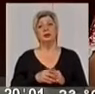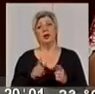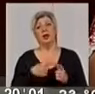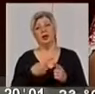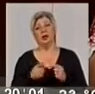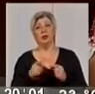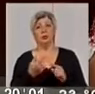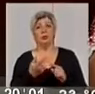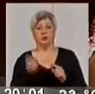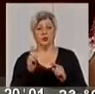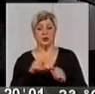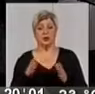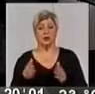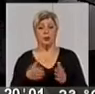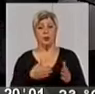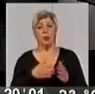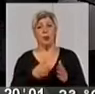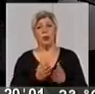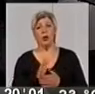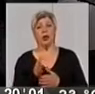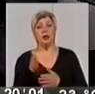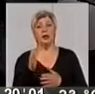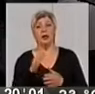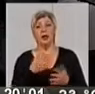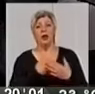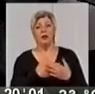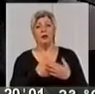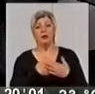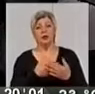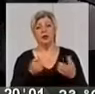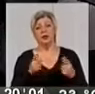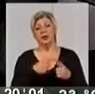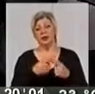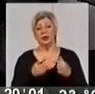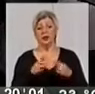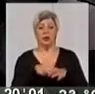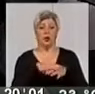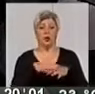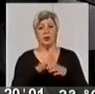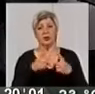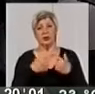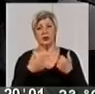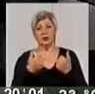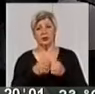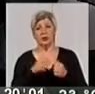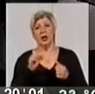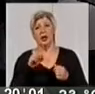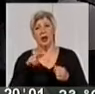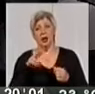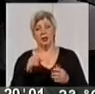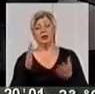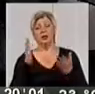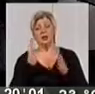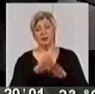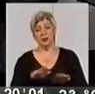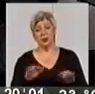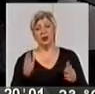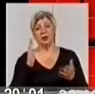лінії і волонтерів, і інших громадських організацій, закордонних і так далі. Але діти користуються і таким